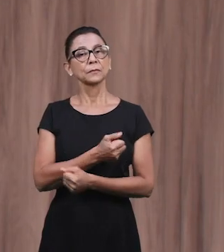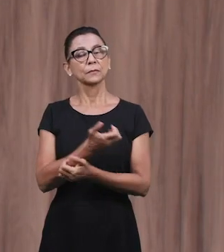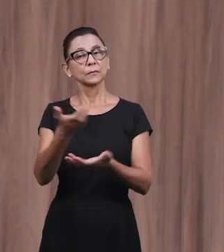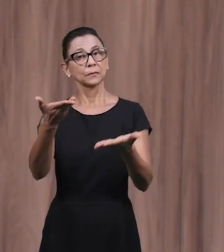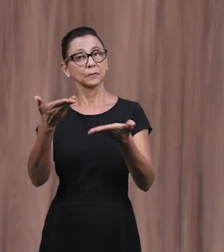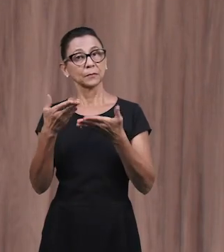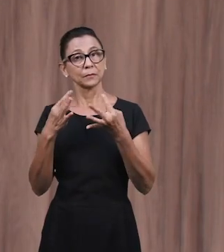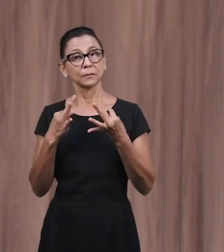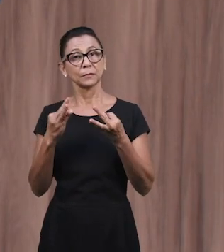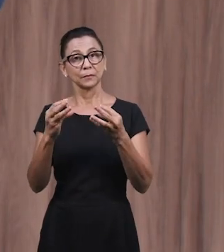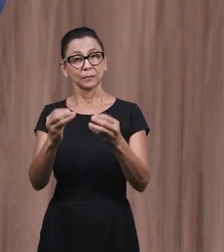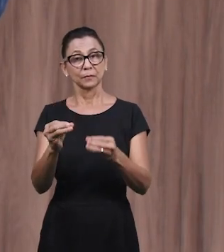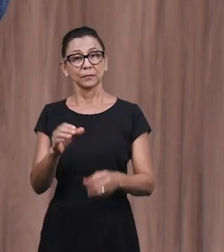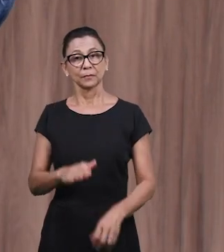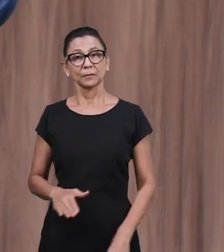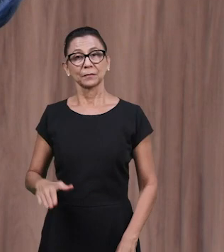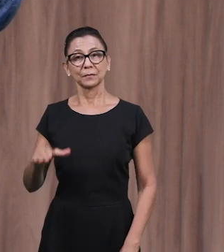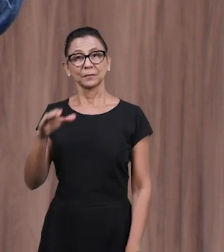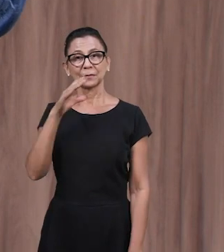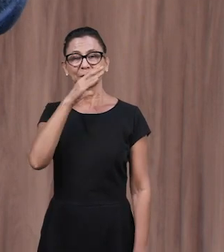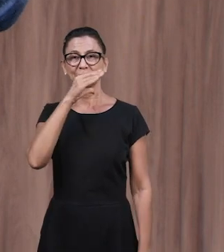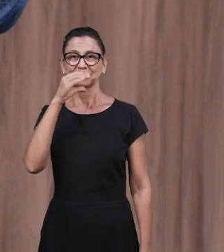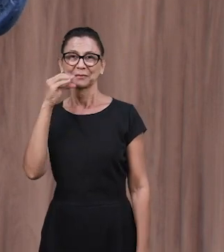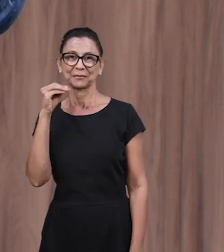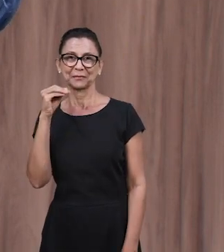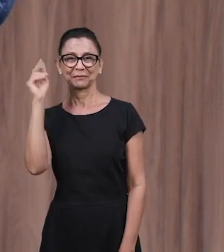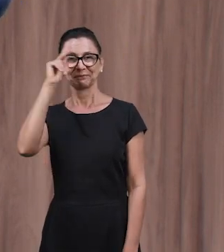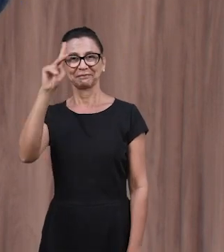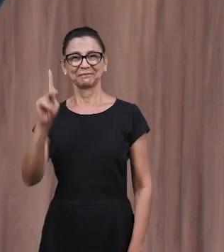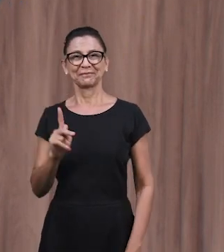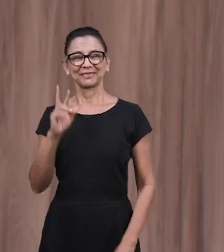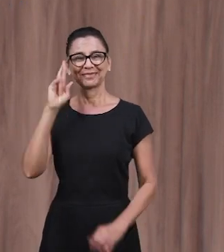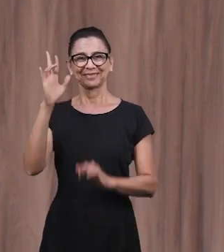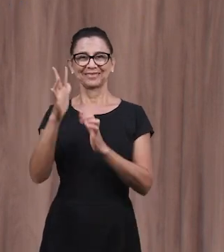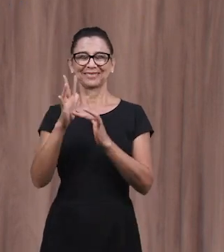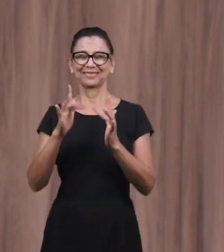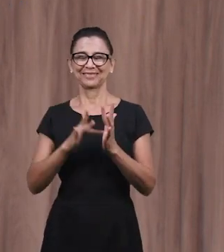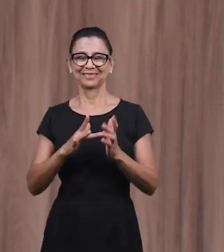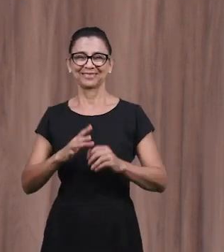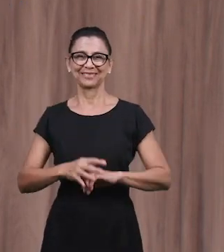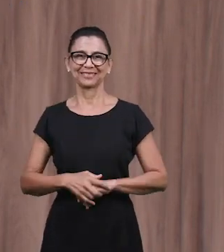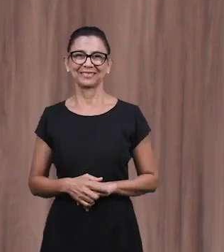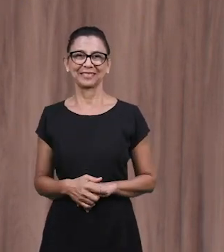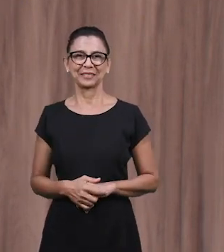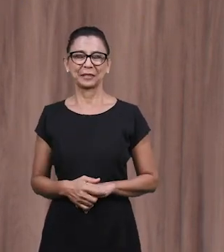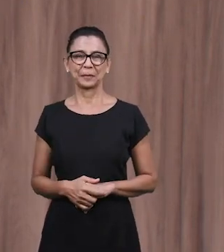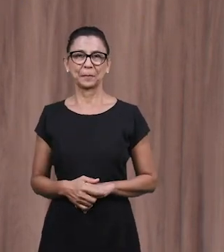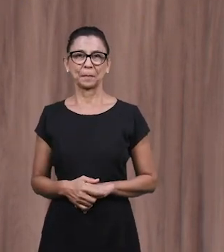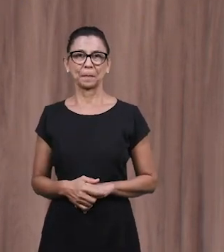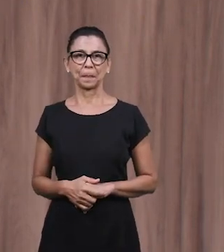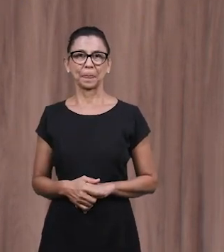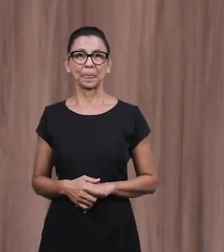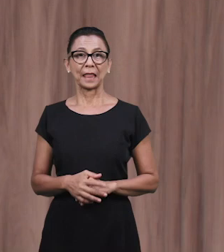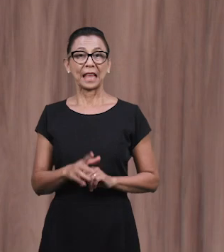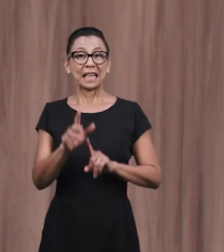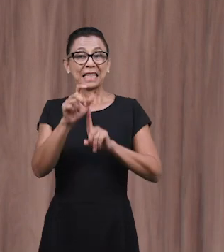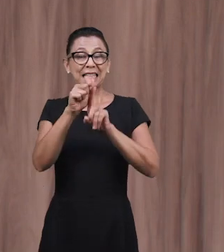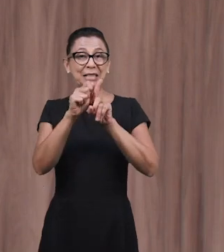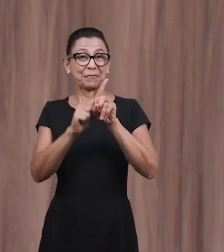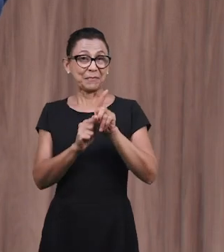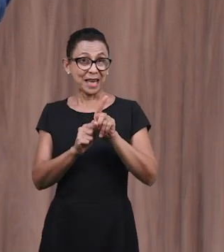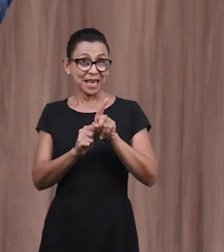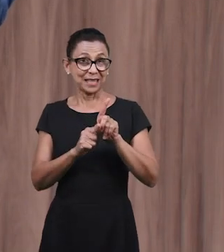Je veux saluer tous nos enfants intermédiaires et adolescents dans la paix du Seigneur Jésus.